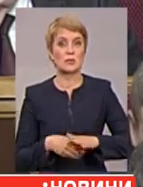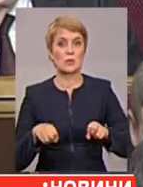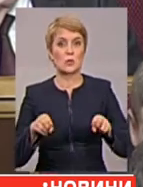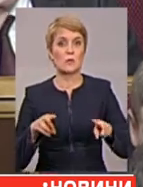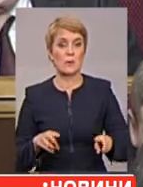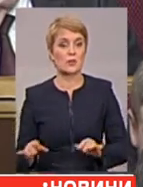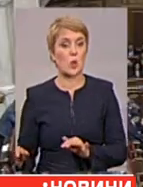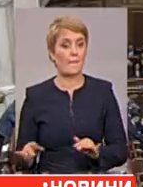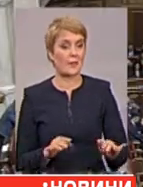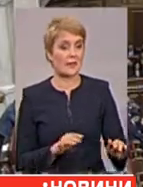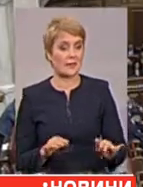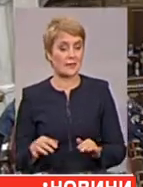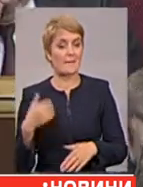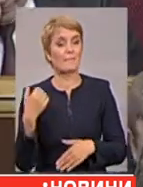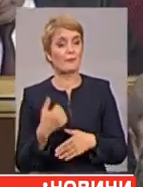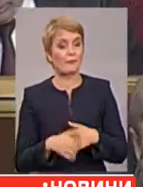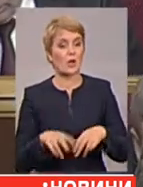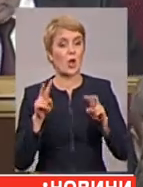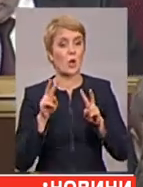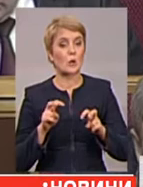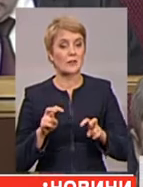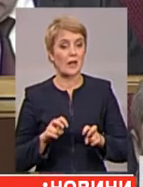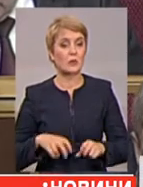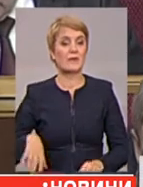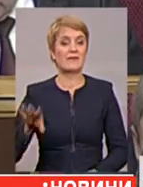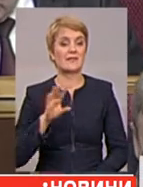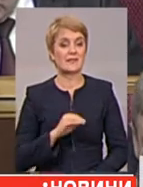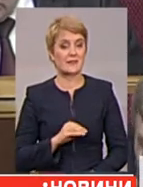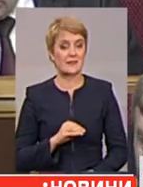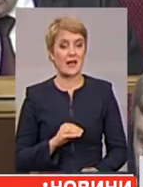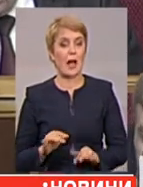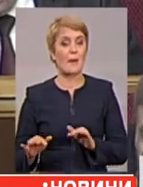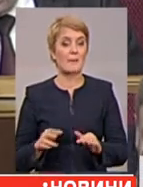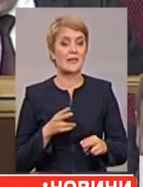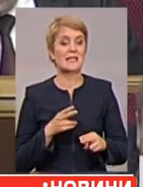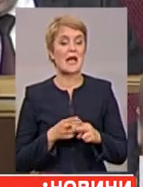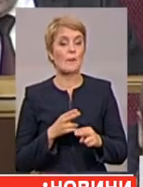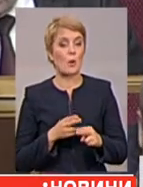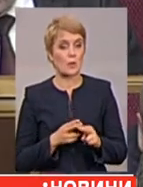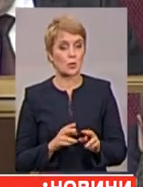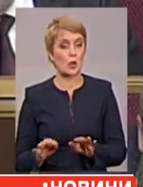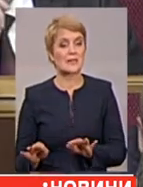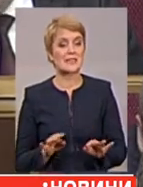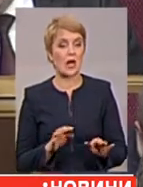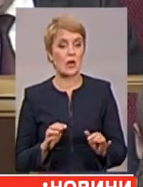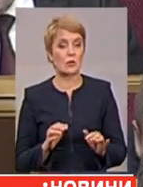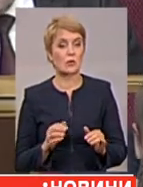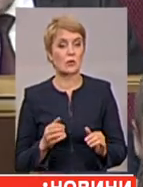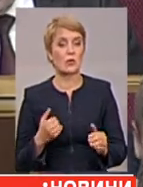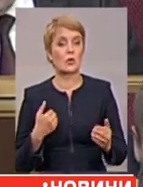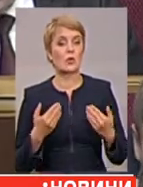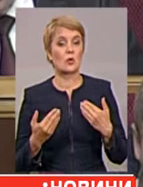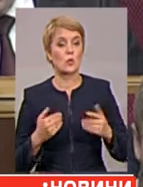96 мільярдів. Вже розглянути практично всі міри запобіжного заходу до